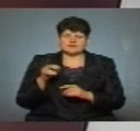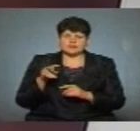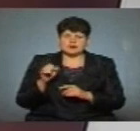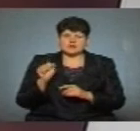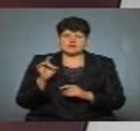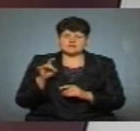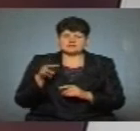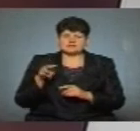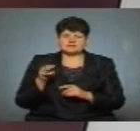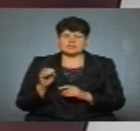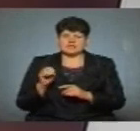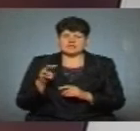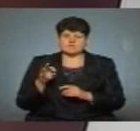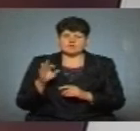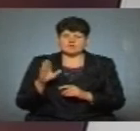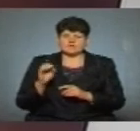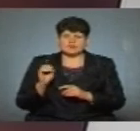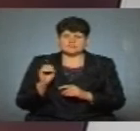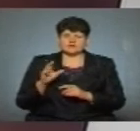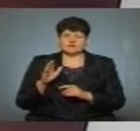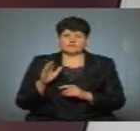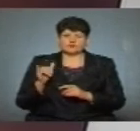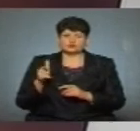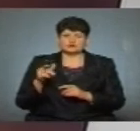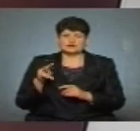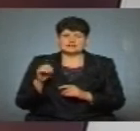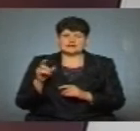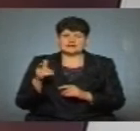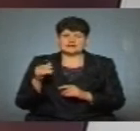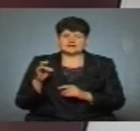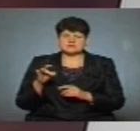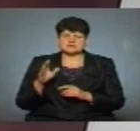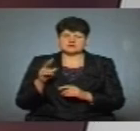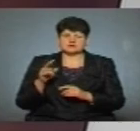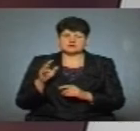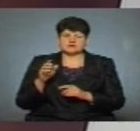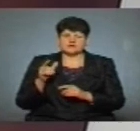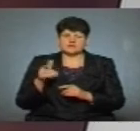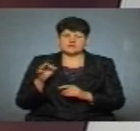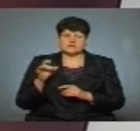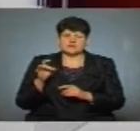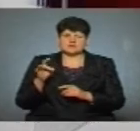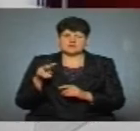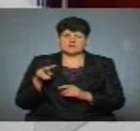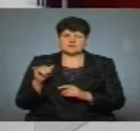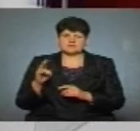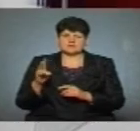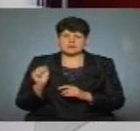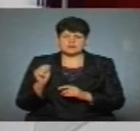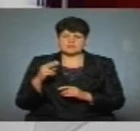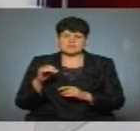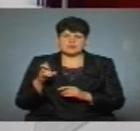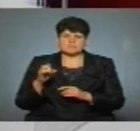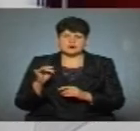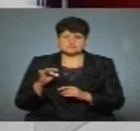Артемове, Новгородське, Дзержинське, Зайцеве, Вуглегірськ, Логвинове, Горлівка і Дебальцеве. На цьому у